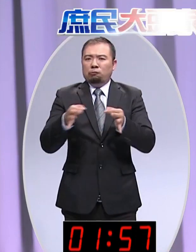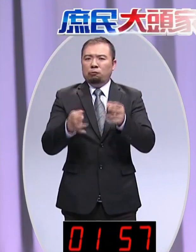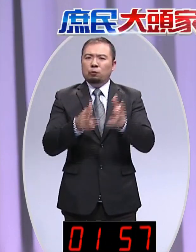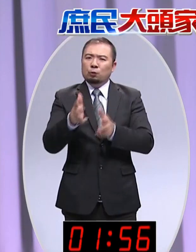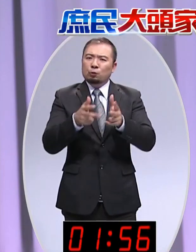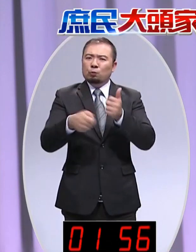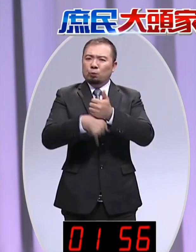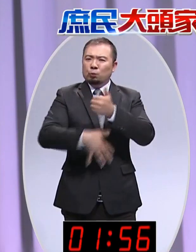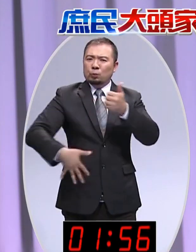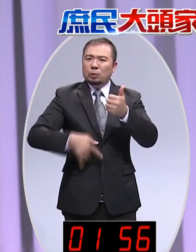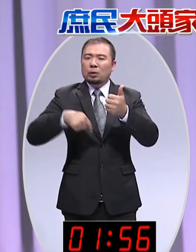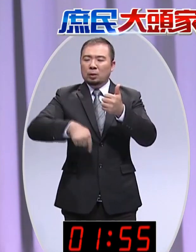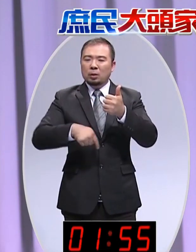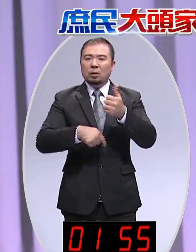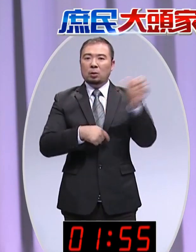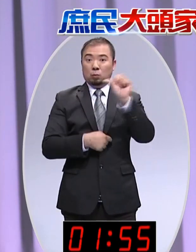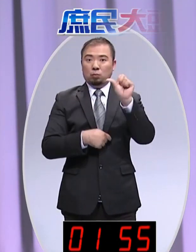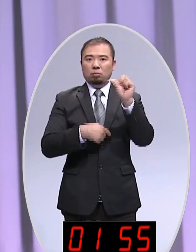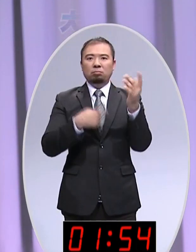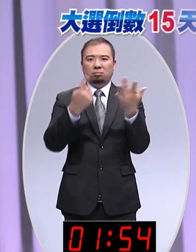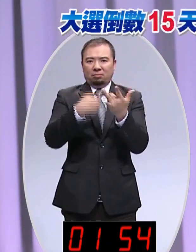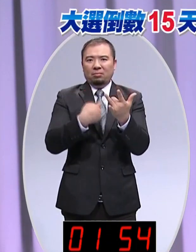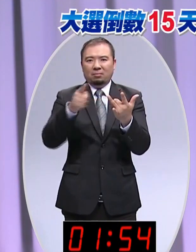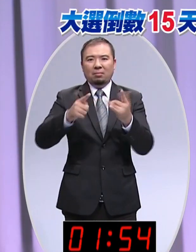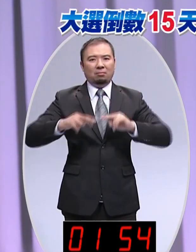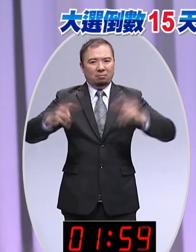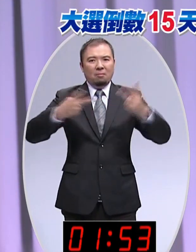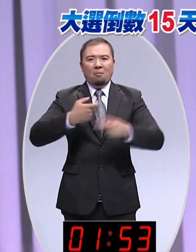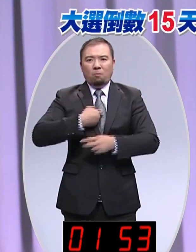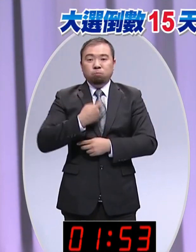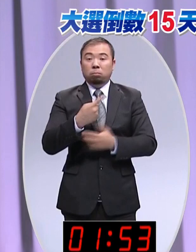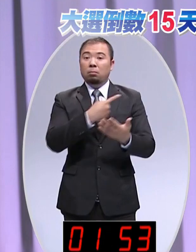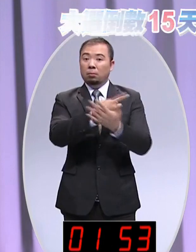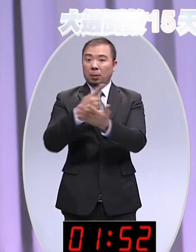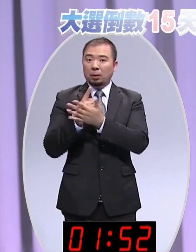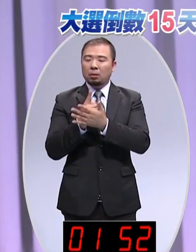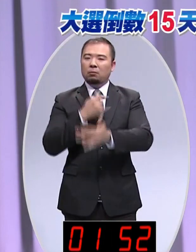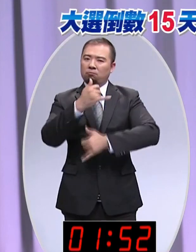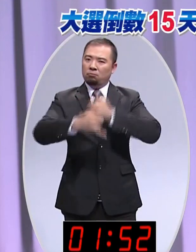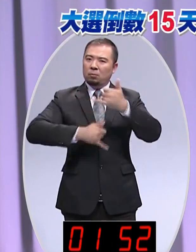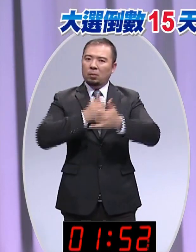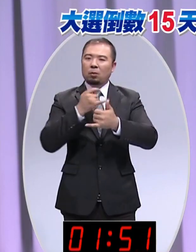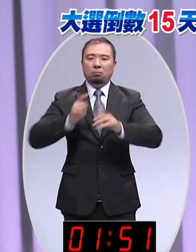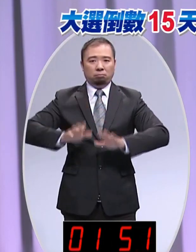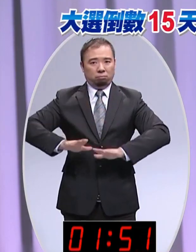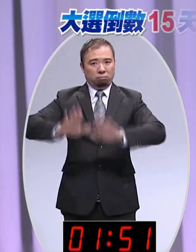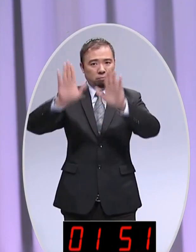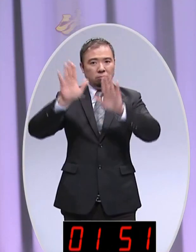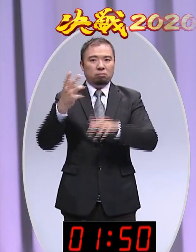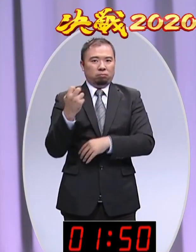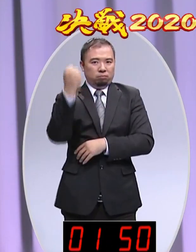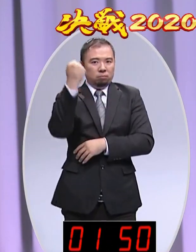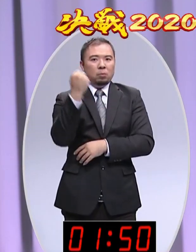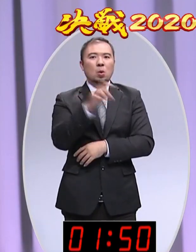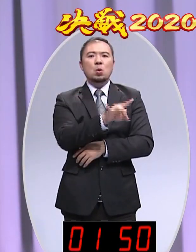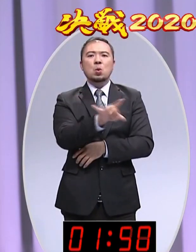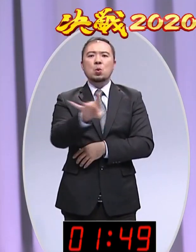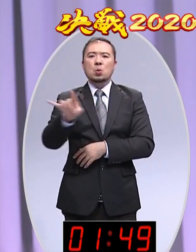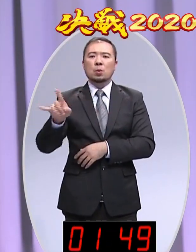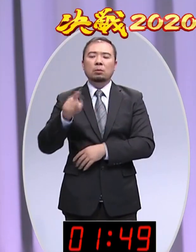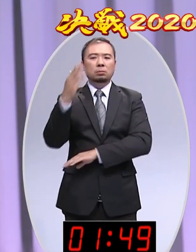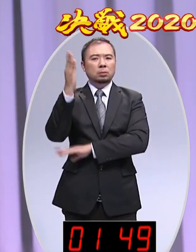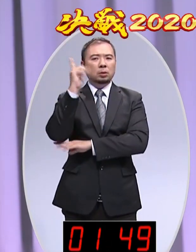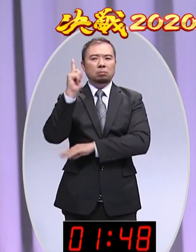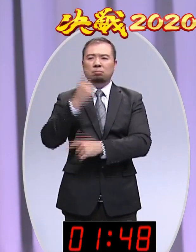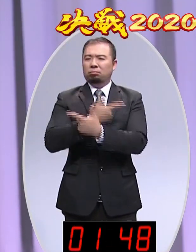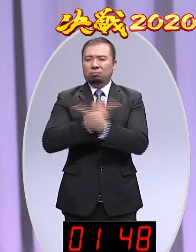民生方面，台湾生活的每一个人都有生活发展的权利，而每一个人都应该要被政府照顾到。